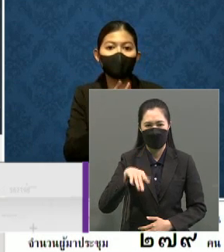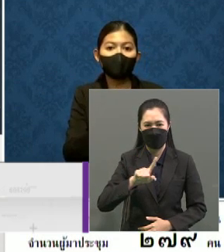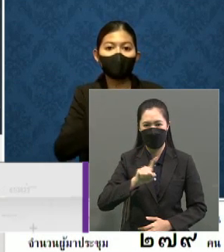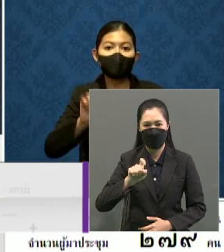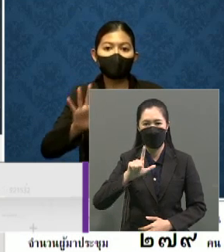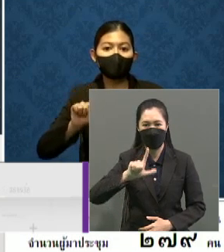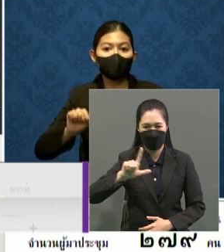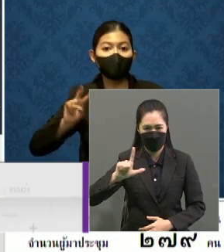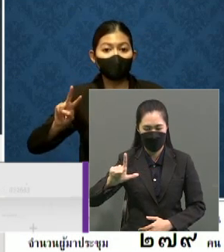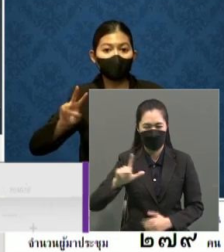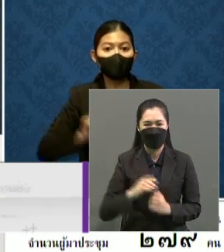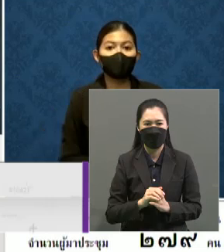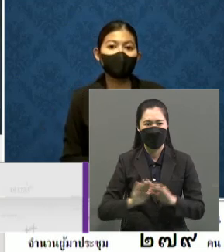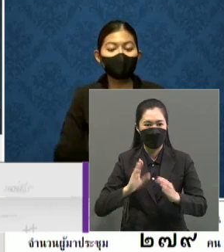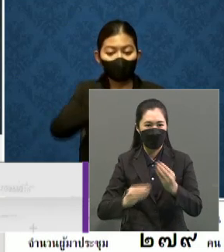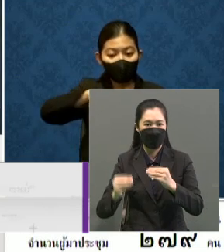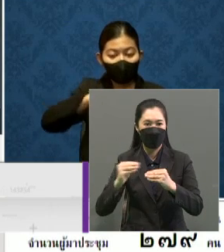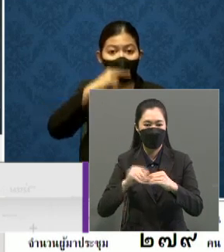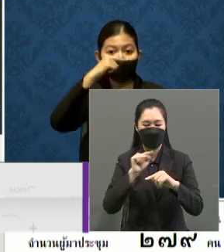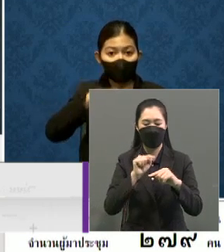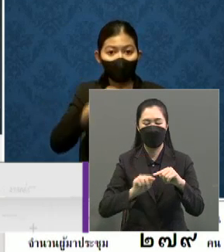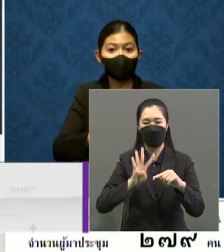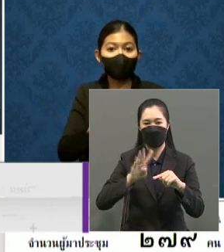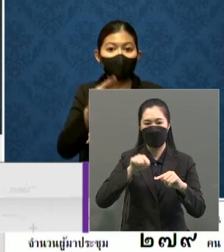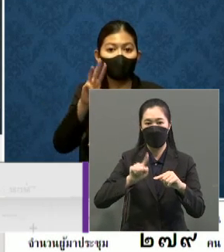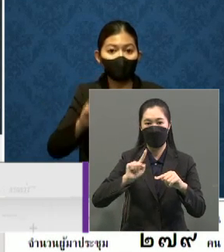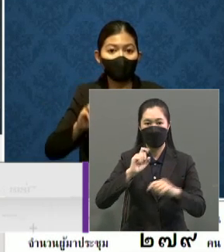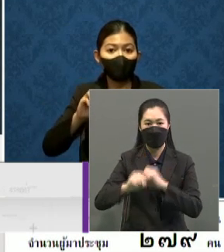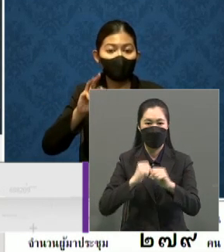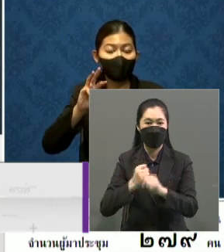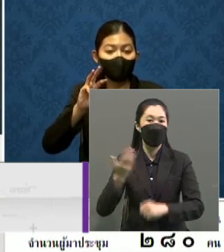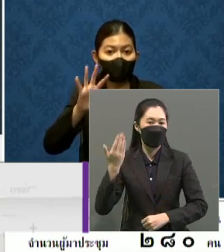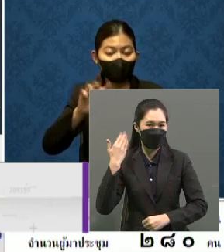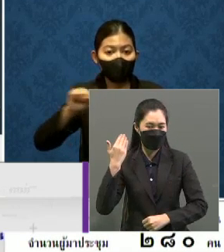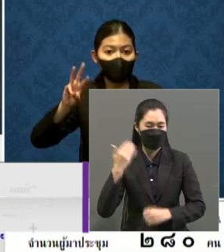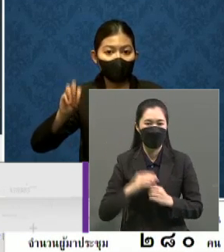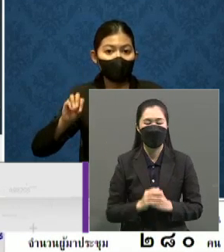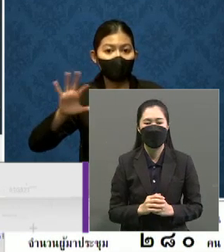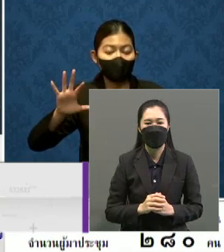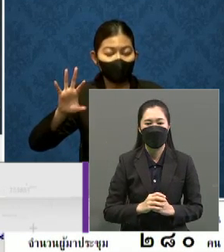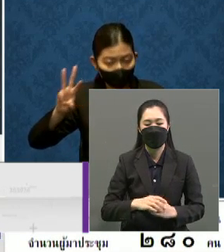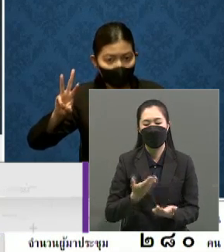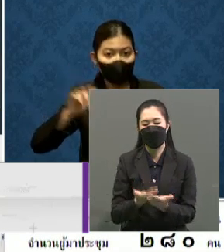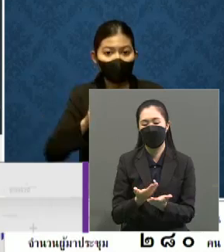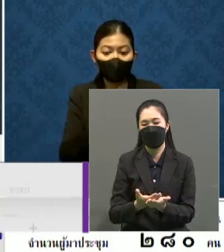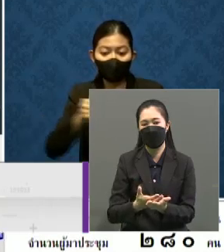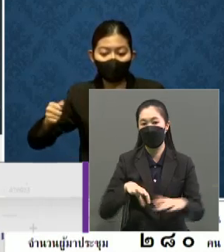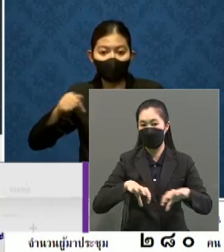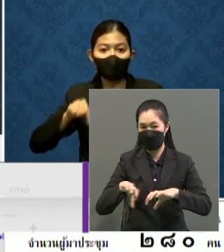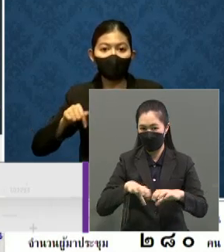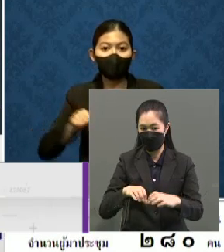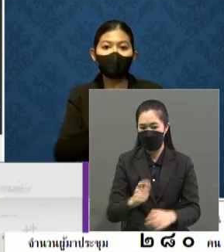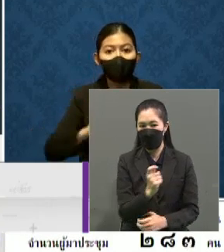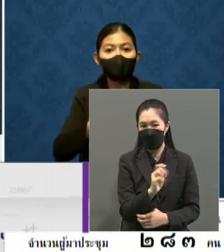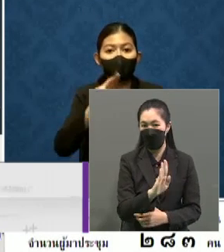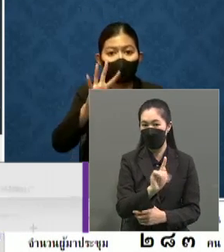2,614,100 ล้านล้านบาทหรือเพิ่มขึ้นร้อยละ 4.1 จากปี2565โดยจะจัดสรรให้องค์กรปกครองส่วนท้อง